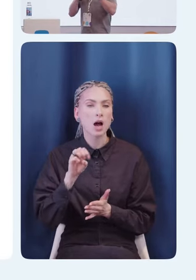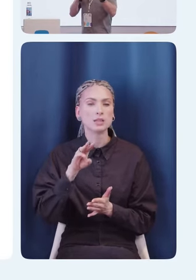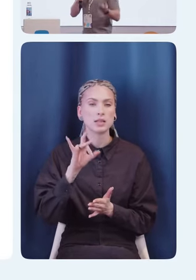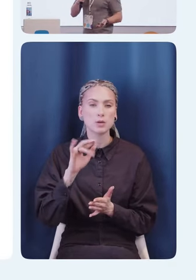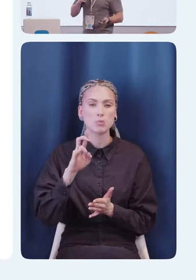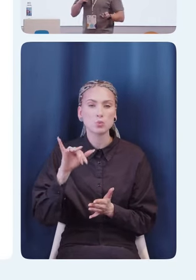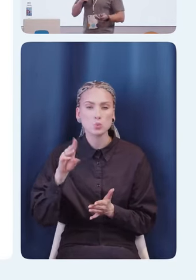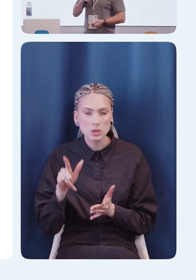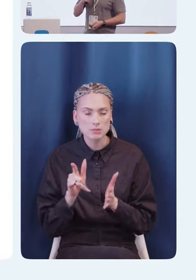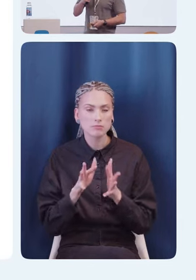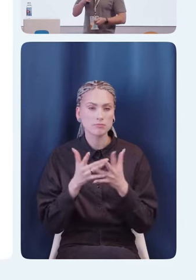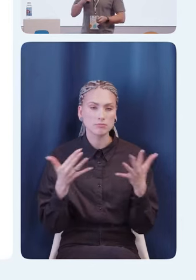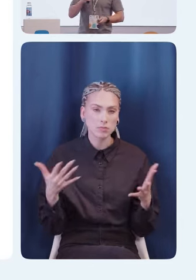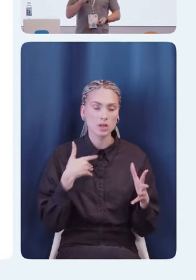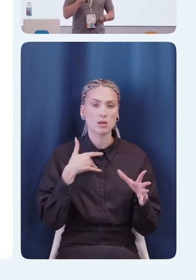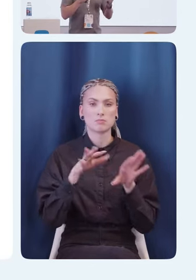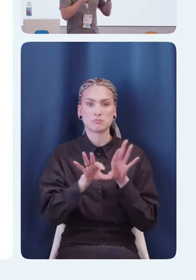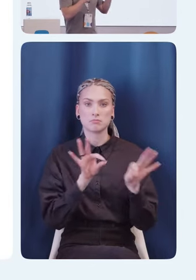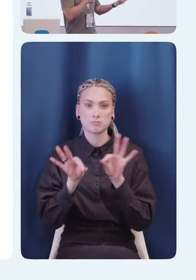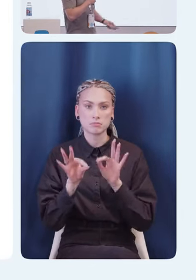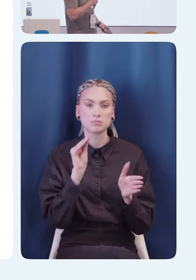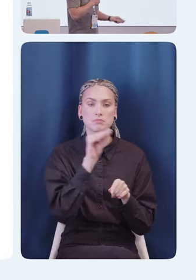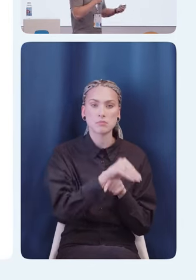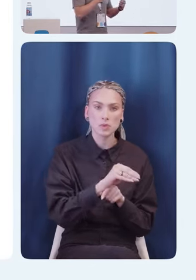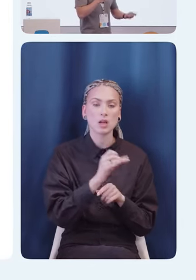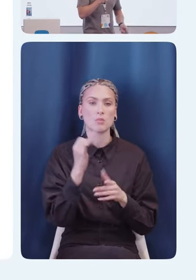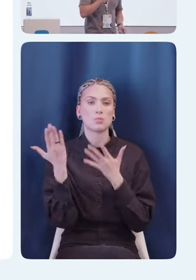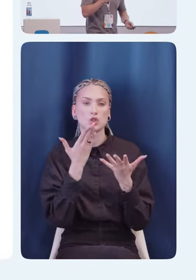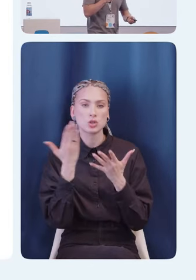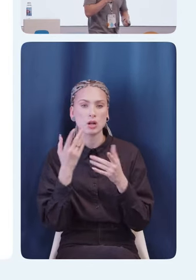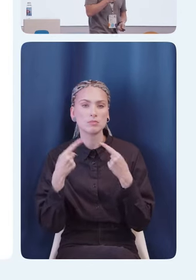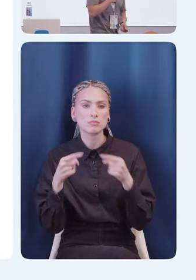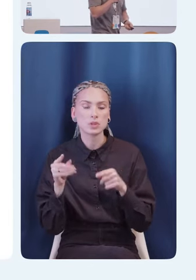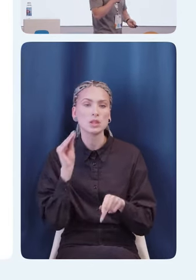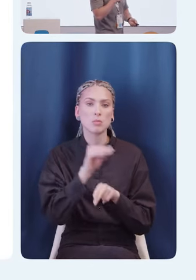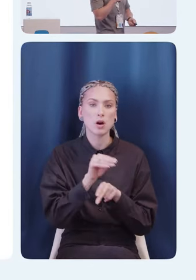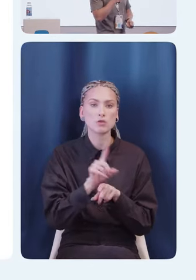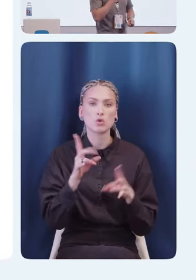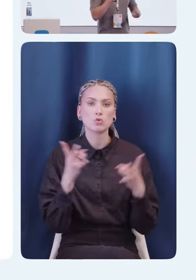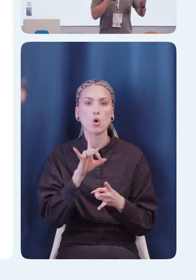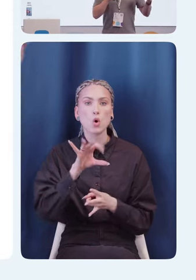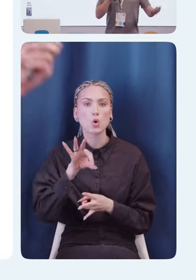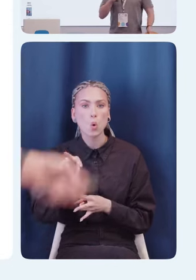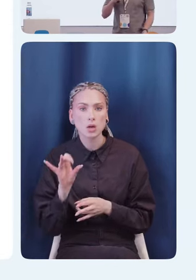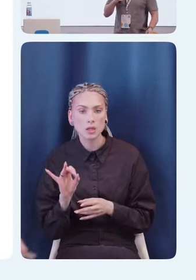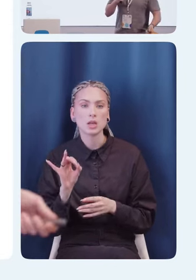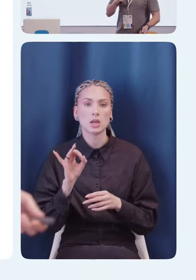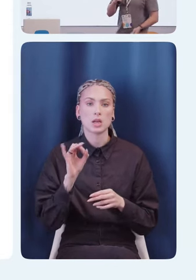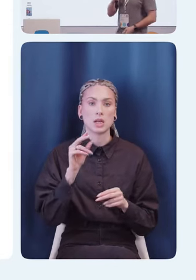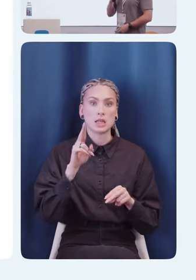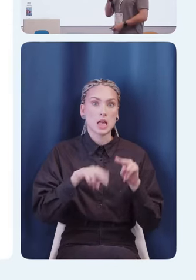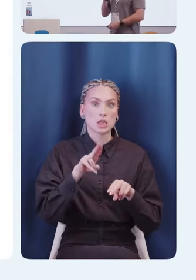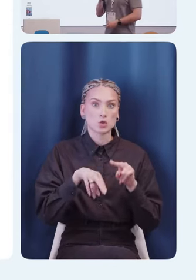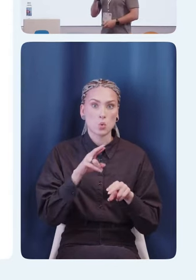и расставил эти атрибуты у элементов, прочитал про роли, точно так же добавил элементам необходимые роли, настроил линтеры, которые